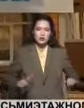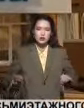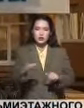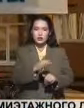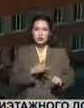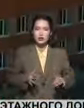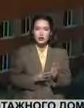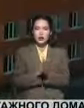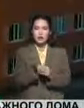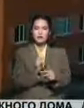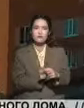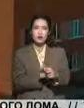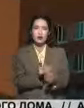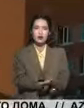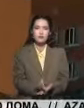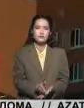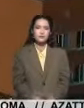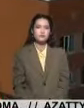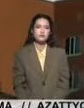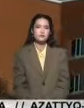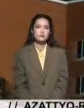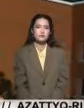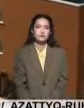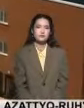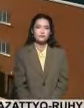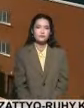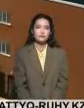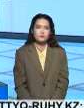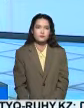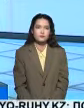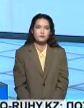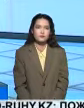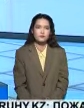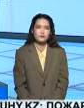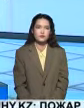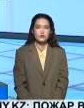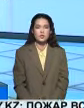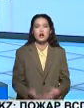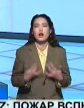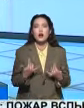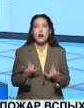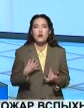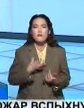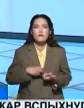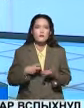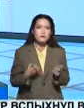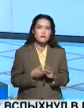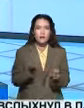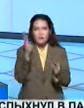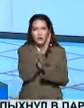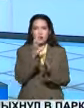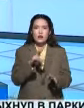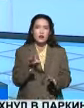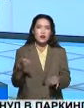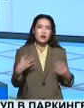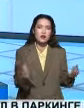демонстрирует положительную динамику, резюмировал аким области. Актуальные проблемы экологии обсудили на встрече